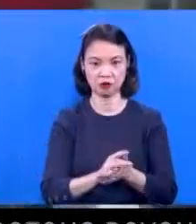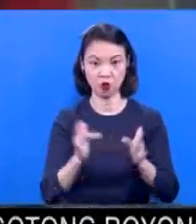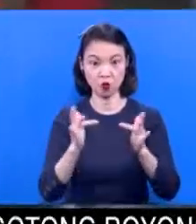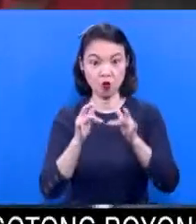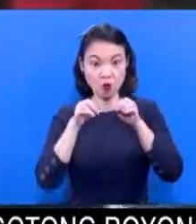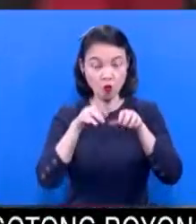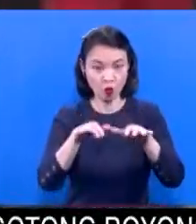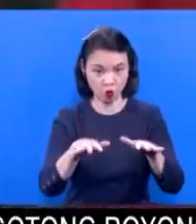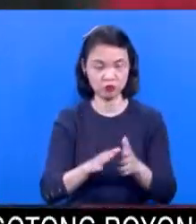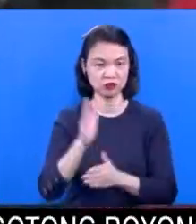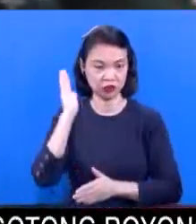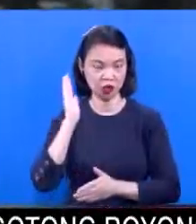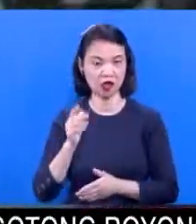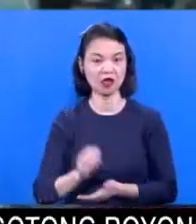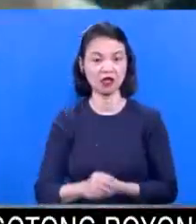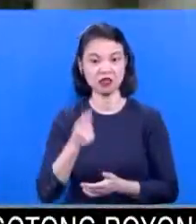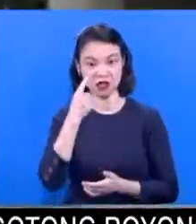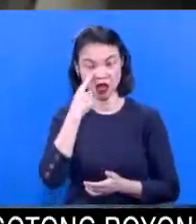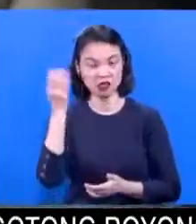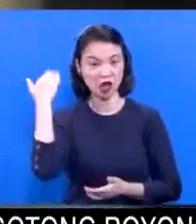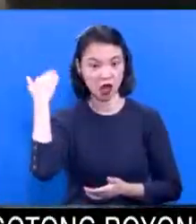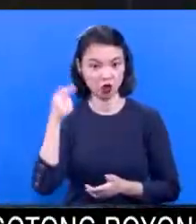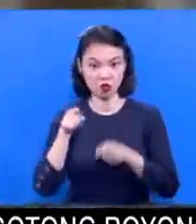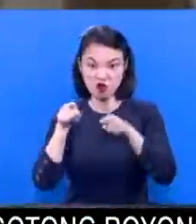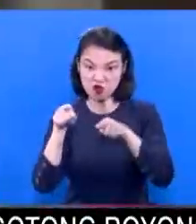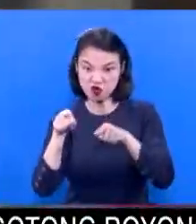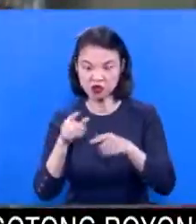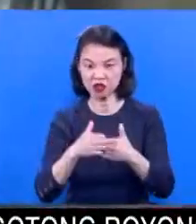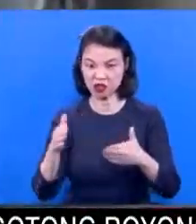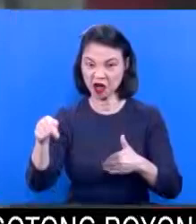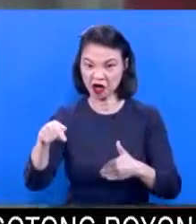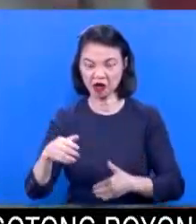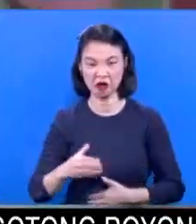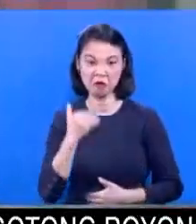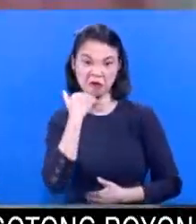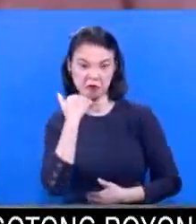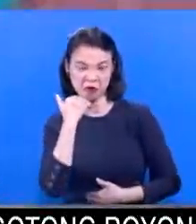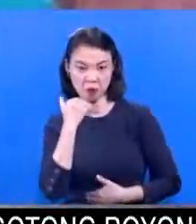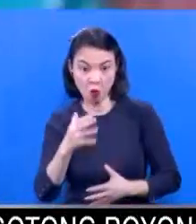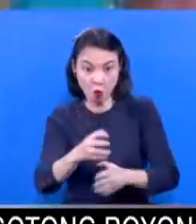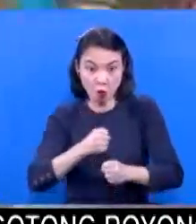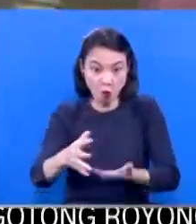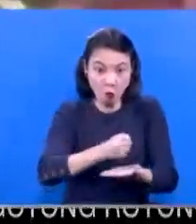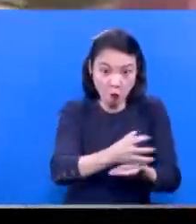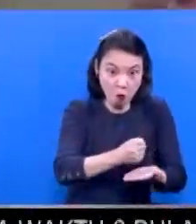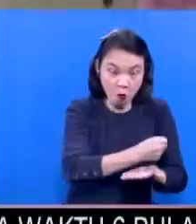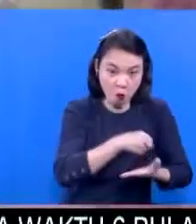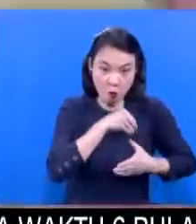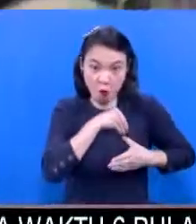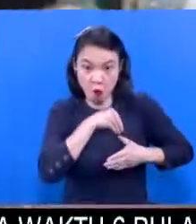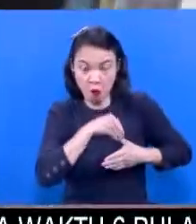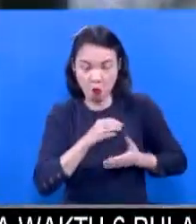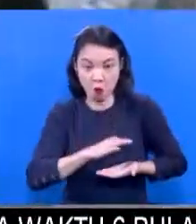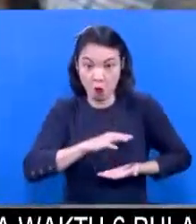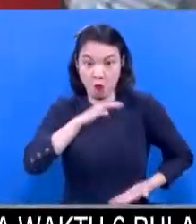di media sosial setelah pada hari Selasa lalu menuding tangganya yang menjadi pengangguran bisa banyak mendapatkan uang dan kaya karena pesugihan